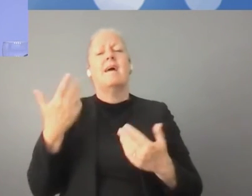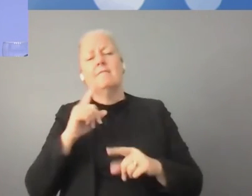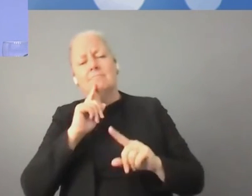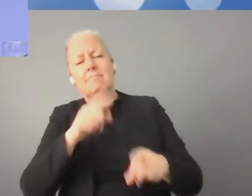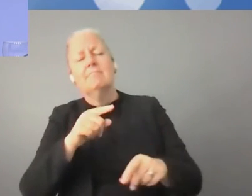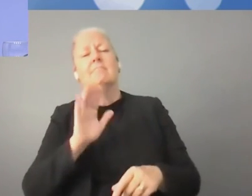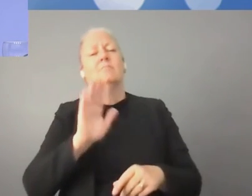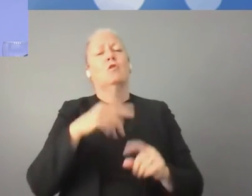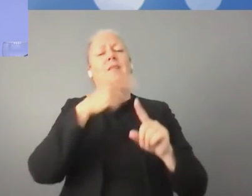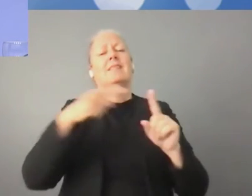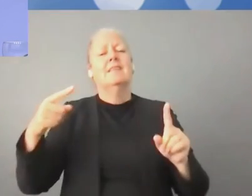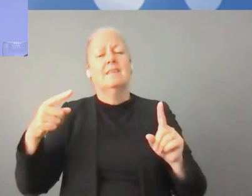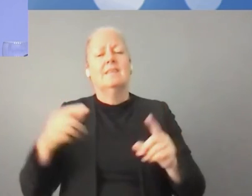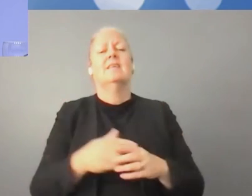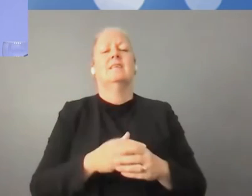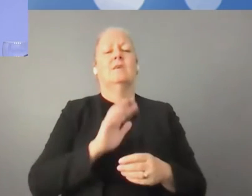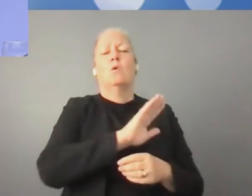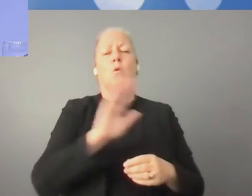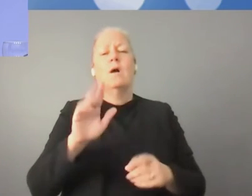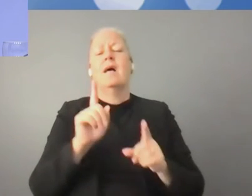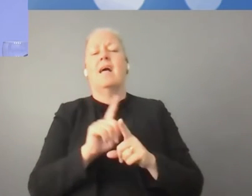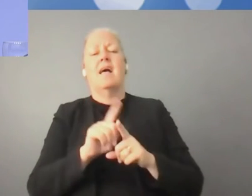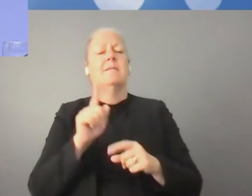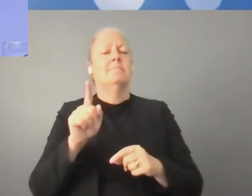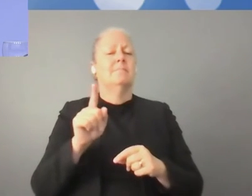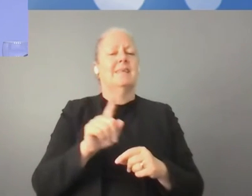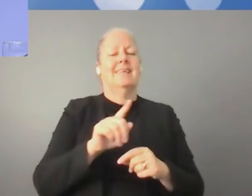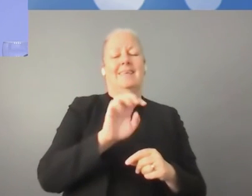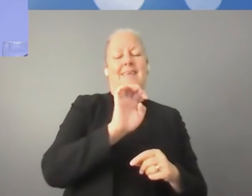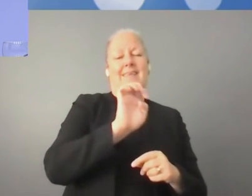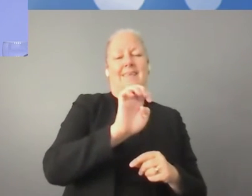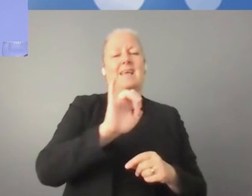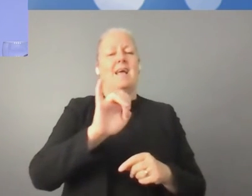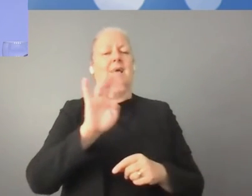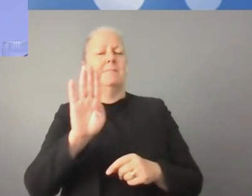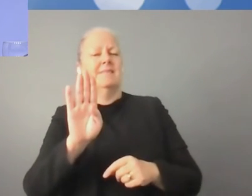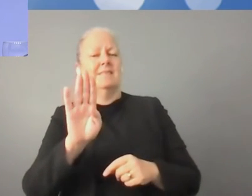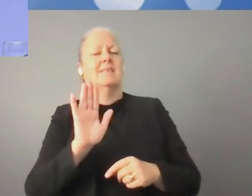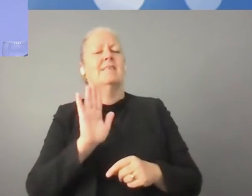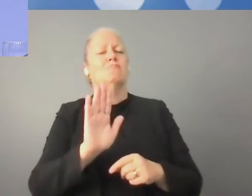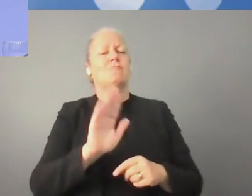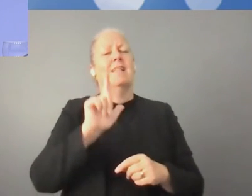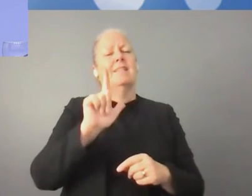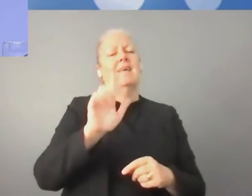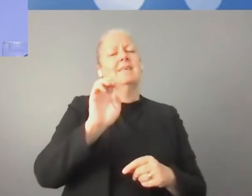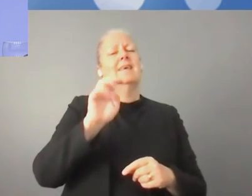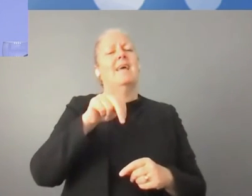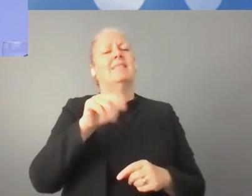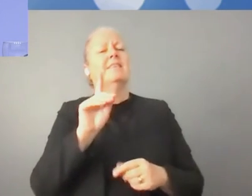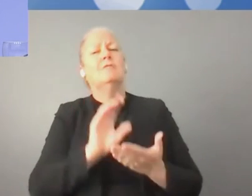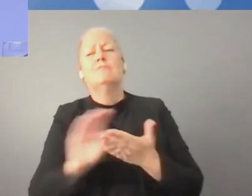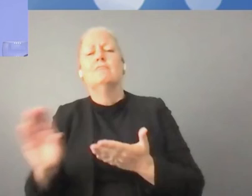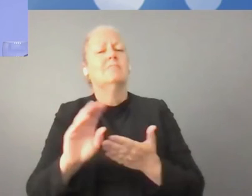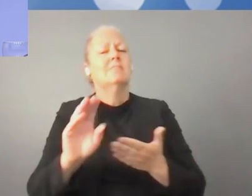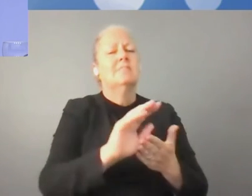уже цифровой. Я хотела вам сказать, что в течение следующего года мы будем уже заниматься,